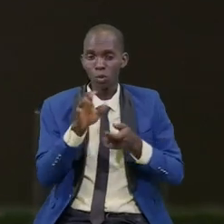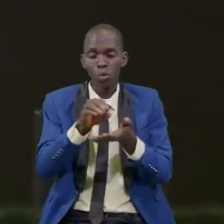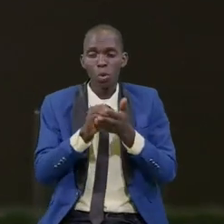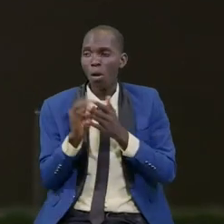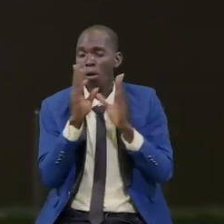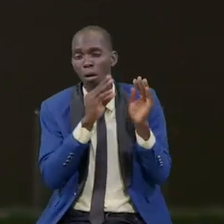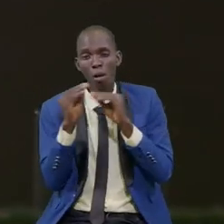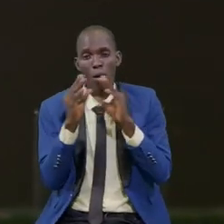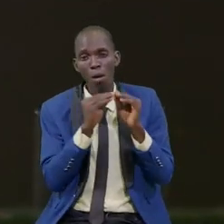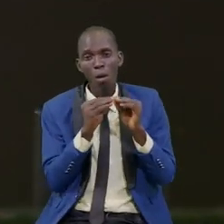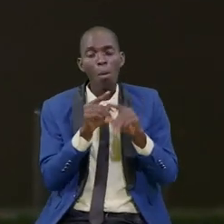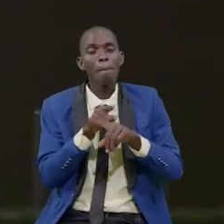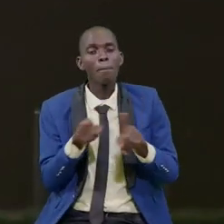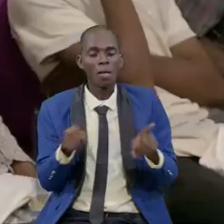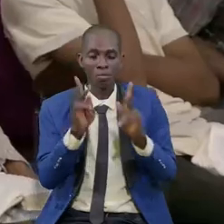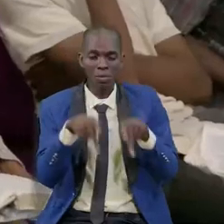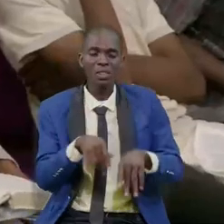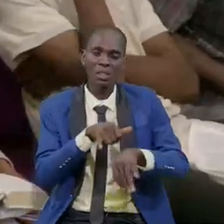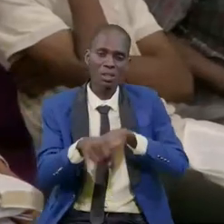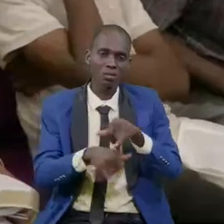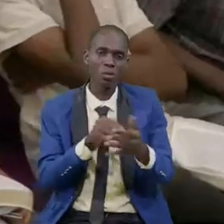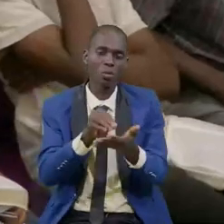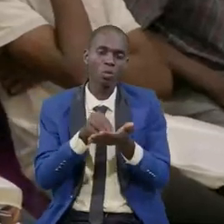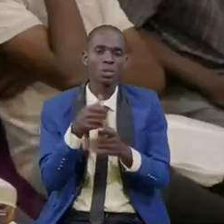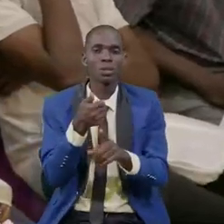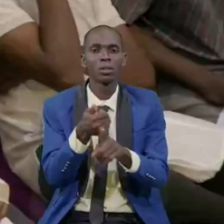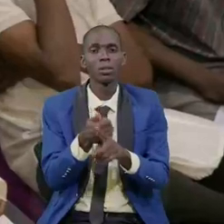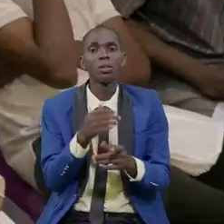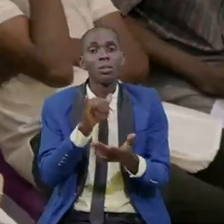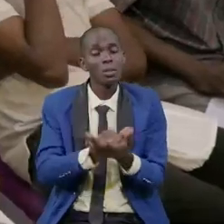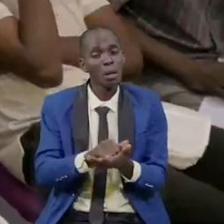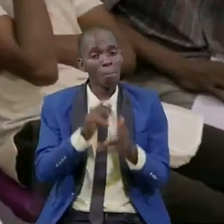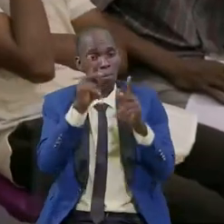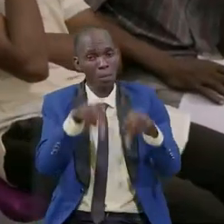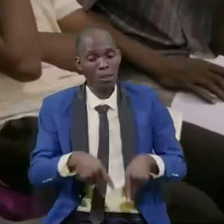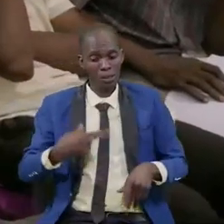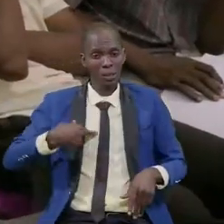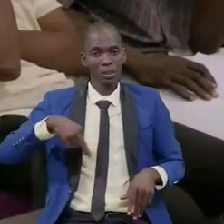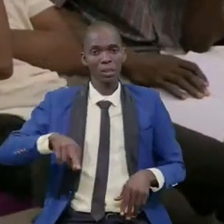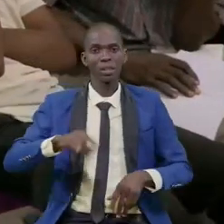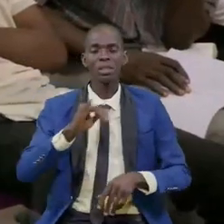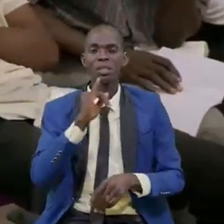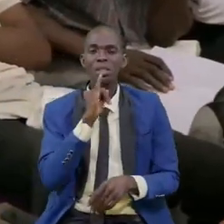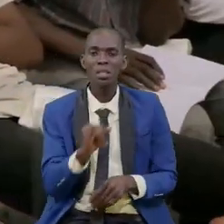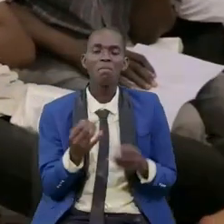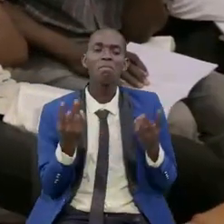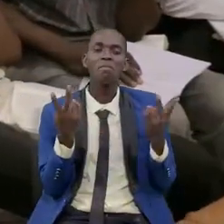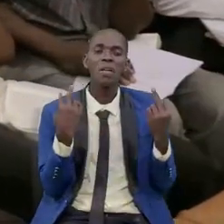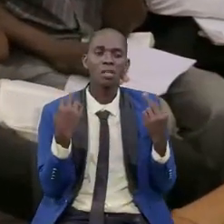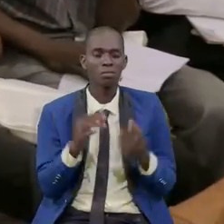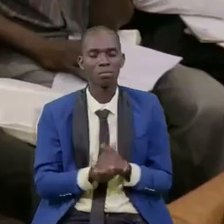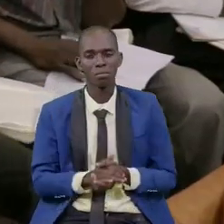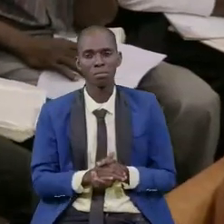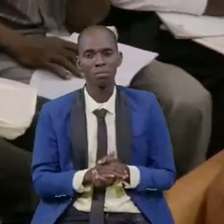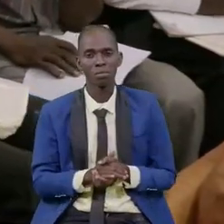sa langue, il se séduit. Mais en trompant son cœur, la religion de cet homme est vaine.